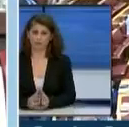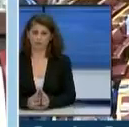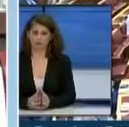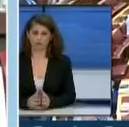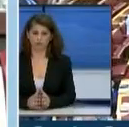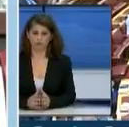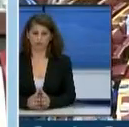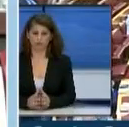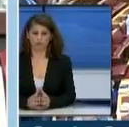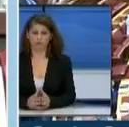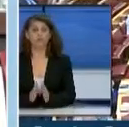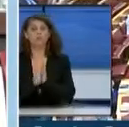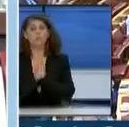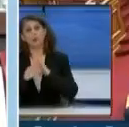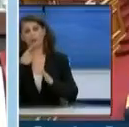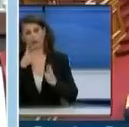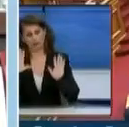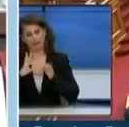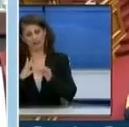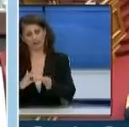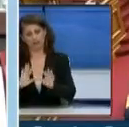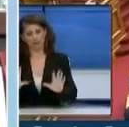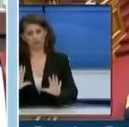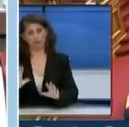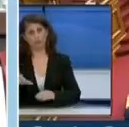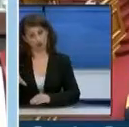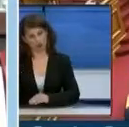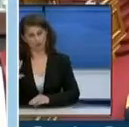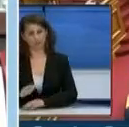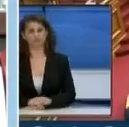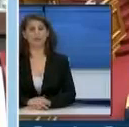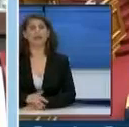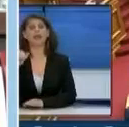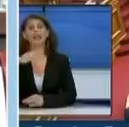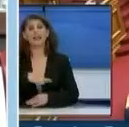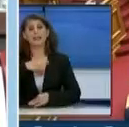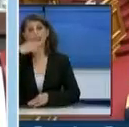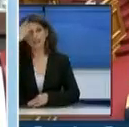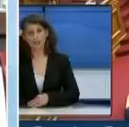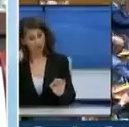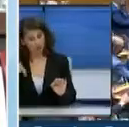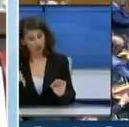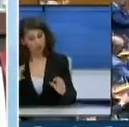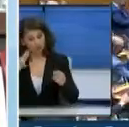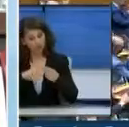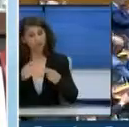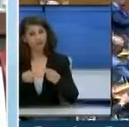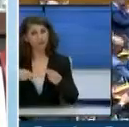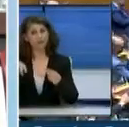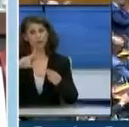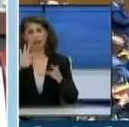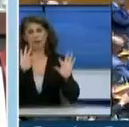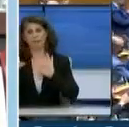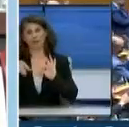Αλλά από την άλλη πέρα η διαφορά μας δεν ήταν στο αν εμείς έχουμε κάποιους ανεμβολία στον ΣΥΑΝ ο ΣΥΡΙΖΑ έχει κάποιος ανεμβολίος στην εμβλευτική